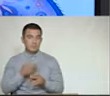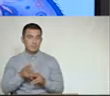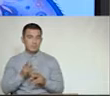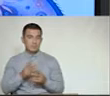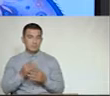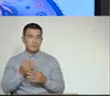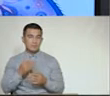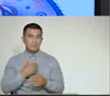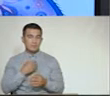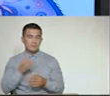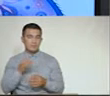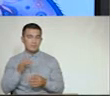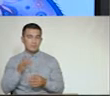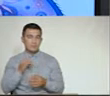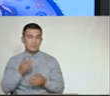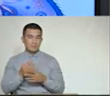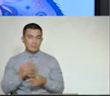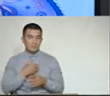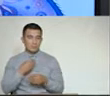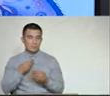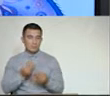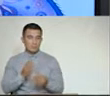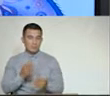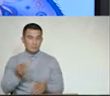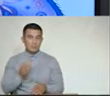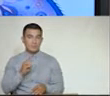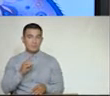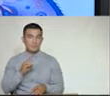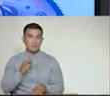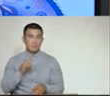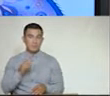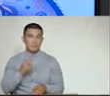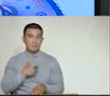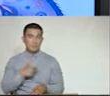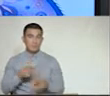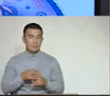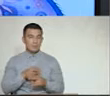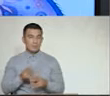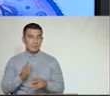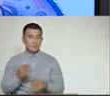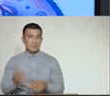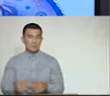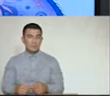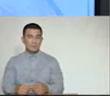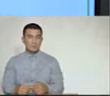hayvonni cho'chitib yuboradi va bu yerda tufilka o'zini himoya qiladi.